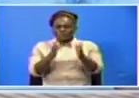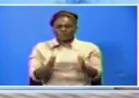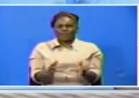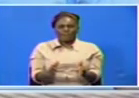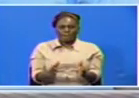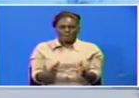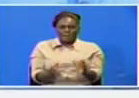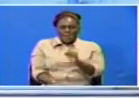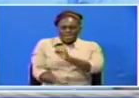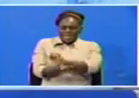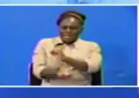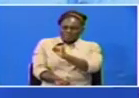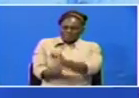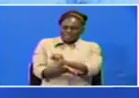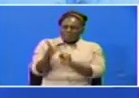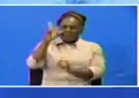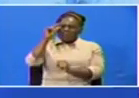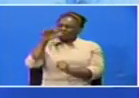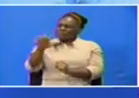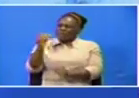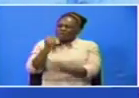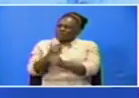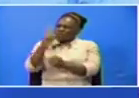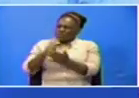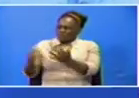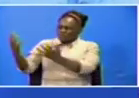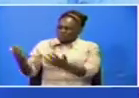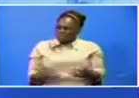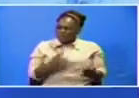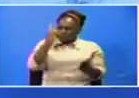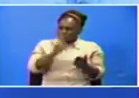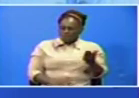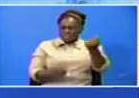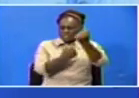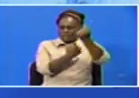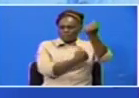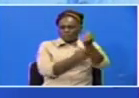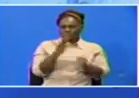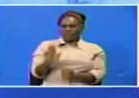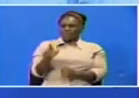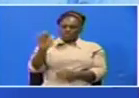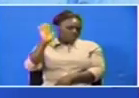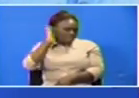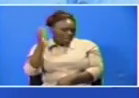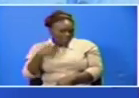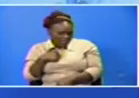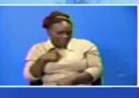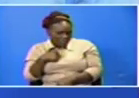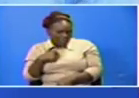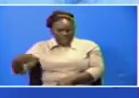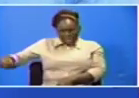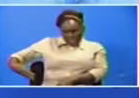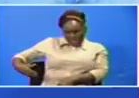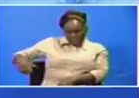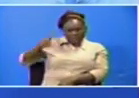Ontomwa atuelezee yuko Mombasa kufanya nini, ameleta nini kwa wapenzi wake. Ontomwa, yupo unanisikia? Hebu tupashe